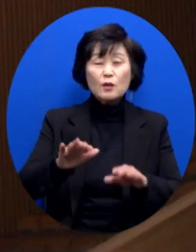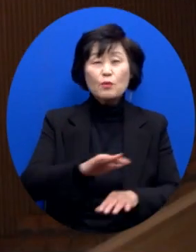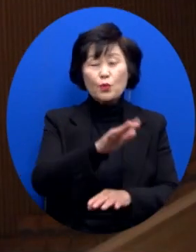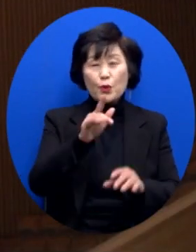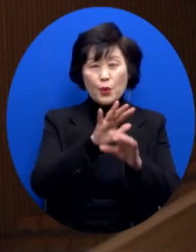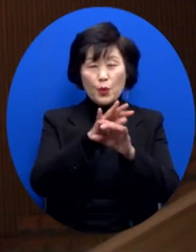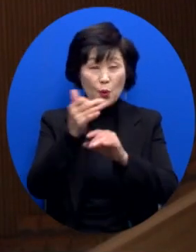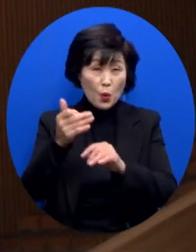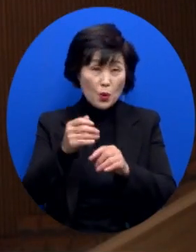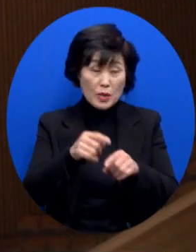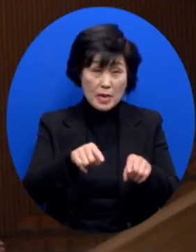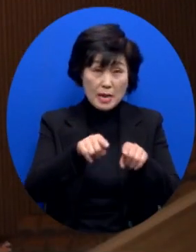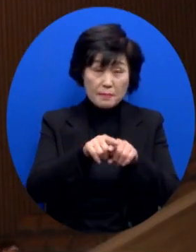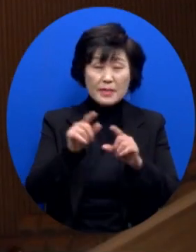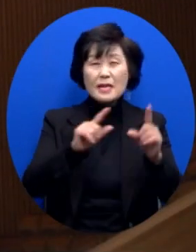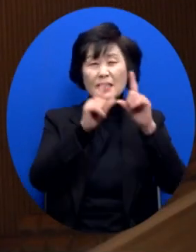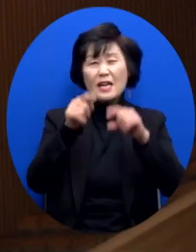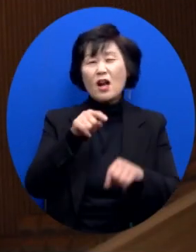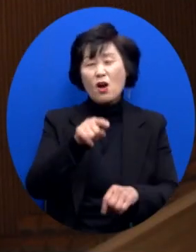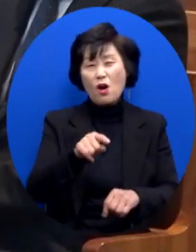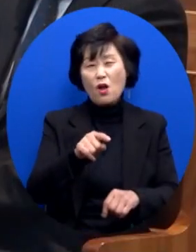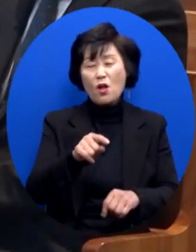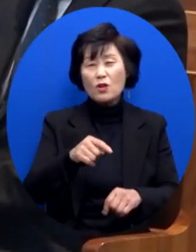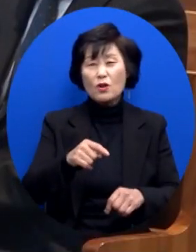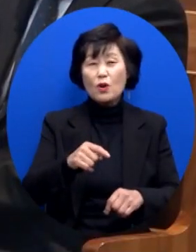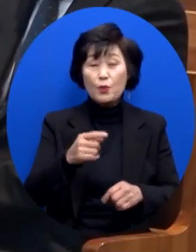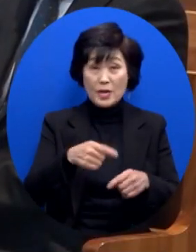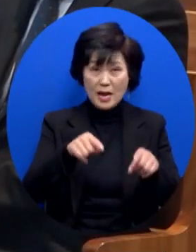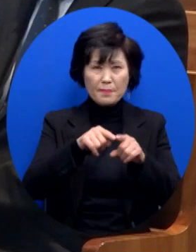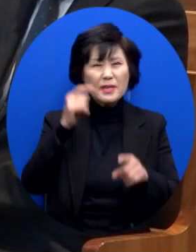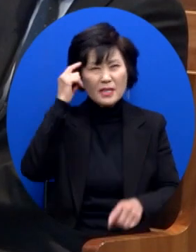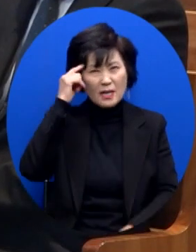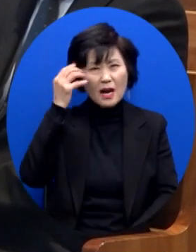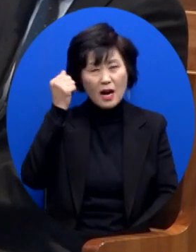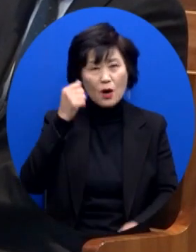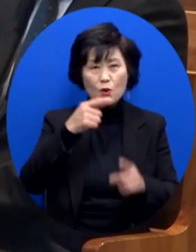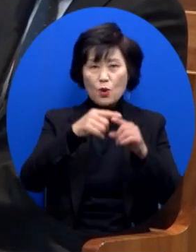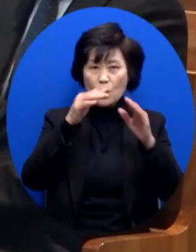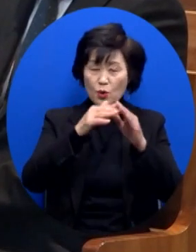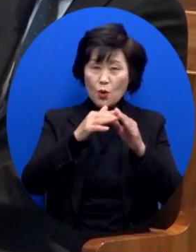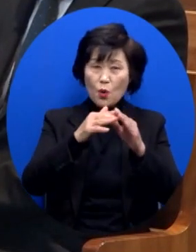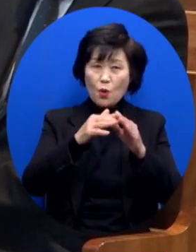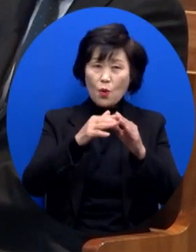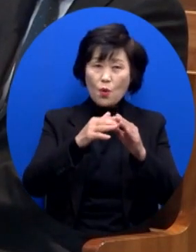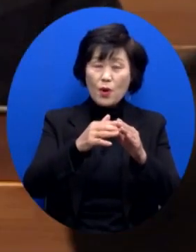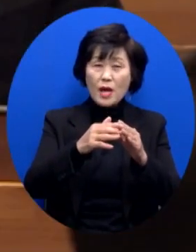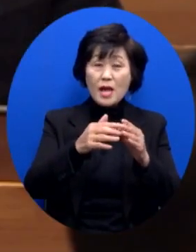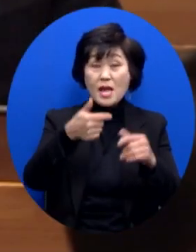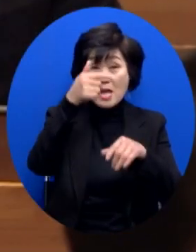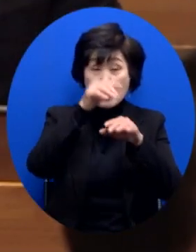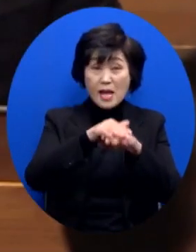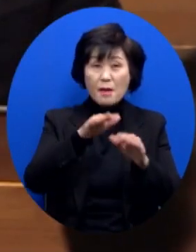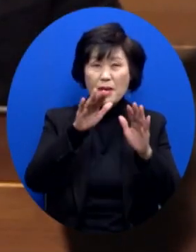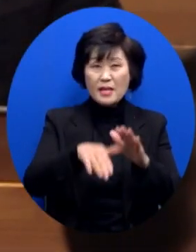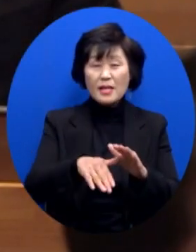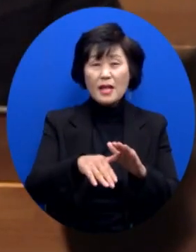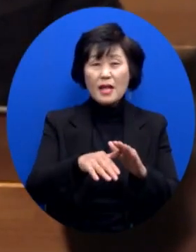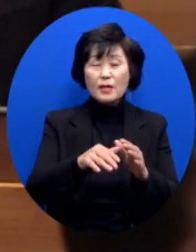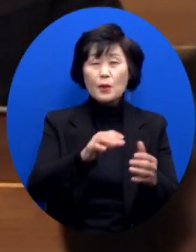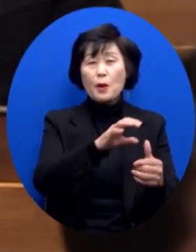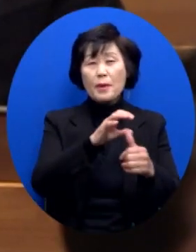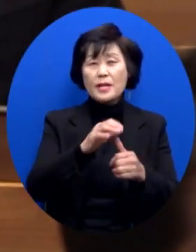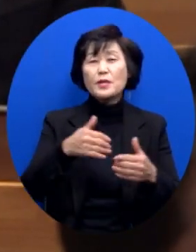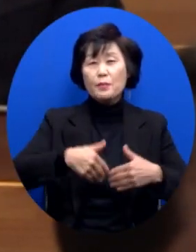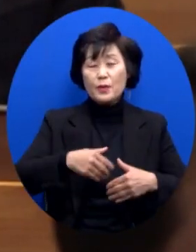해야 할 생존의 덕목 이라면서 신학과 교회 현장 목회에서 충분히 반영해야 할 것이라고 강조했습니다